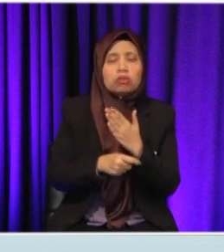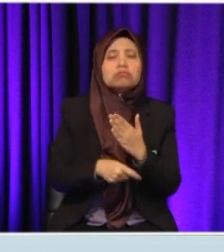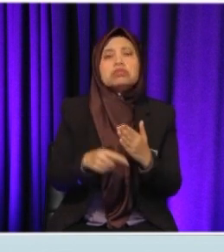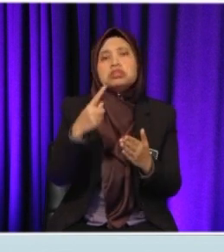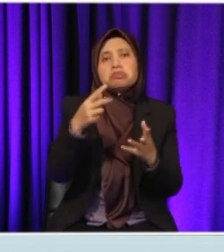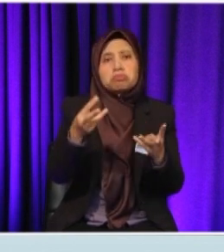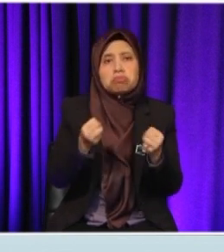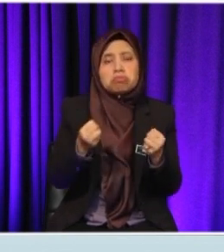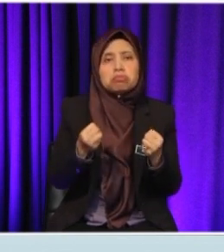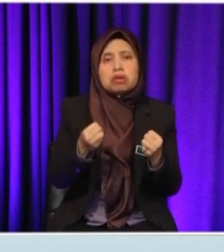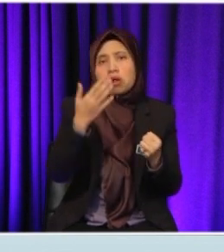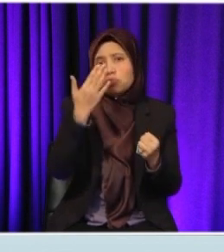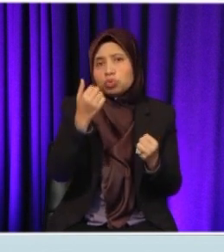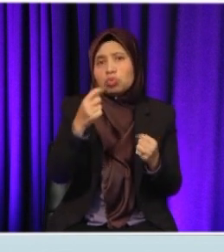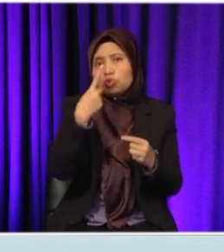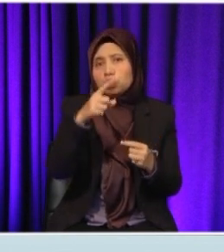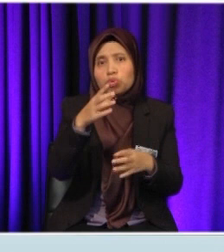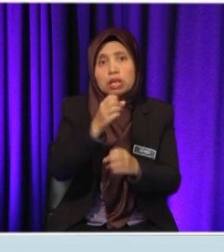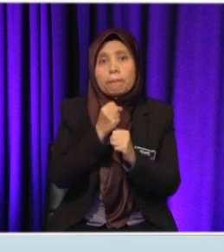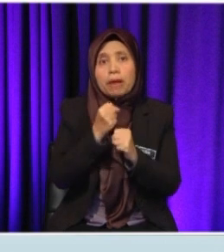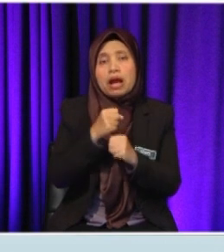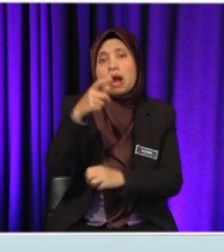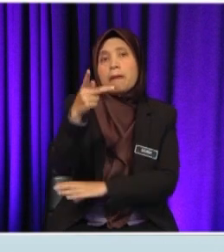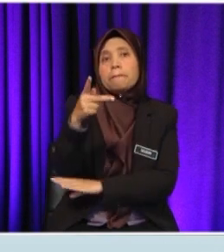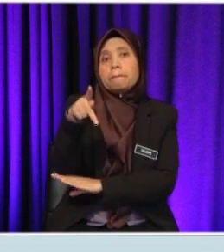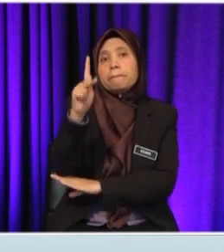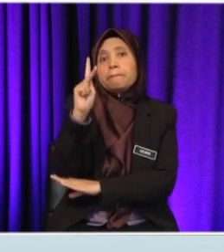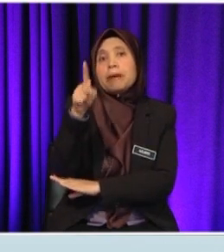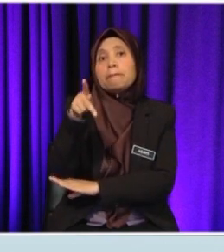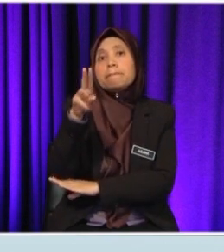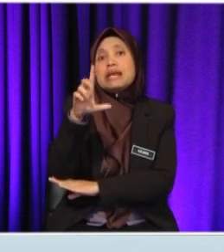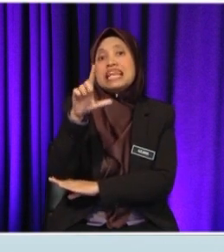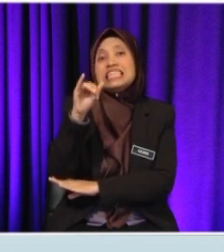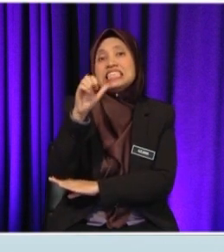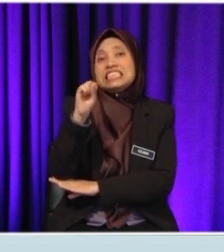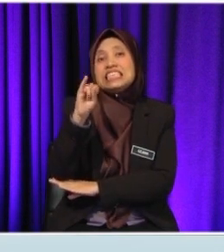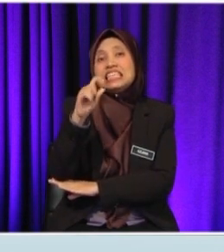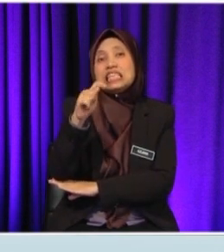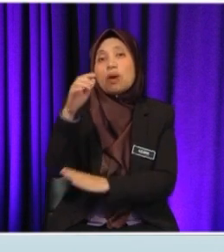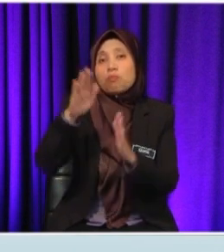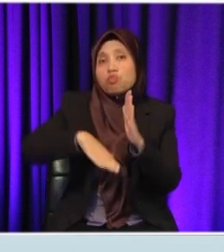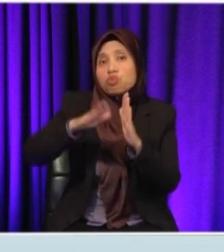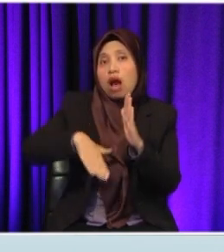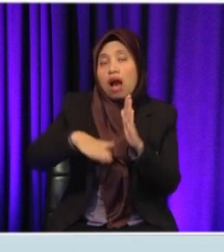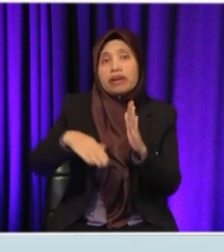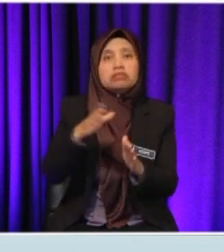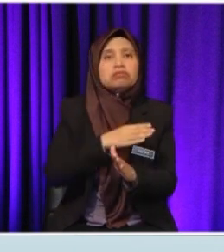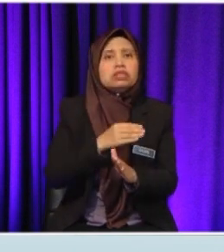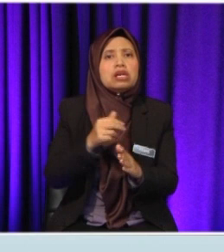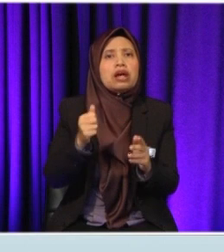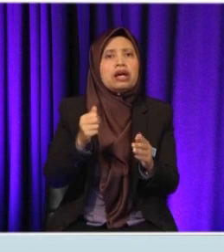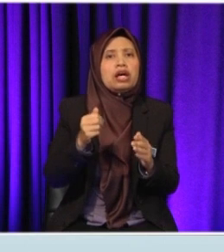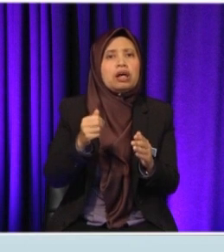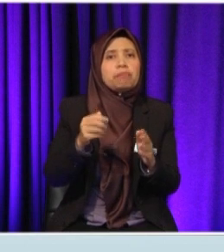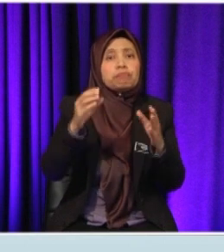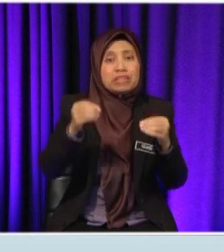saman tersebut demi mendapatkan publicity murahan dan untuk memperkenalkan diri dan firmanya yang tidak terkenal. Macam kita tadi